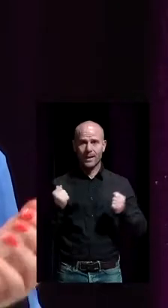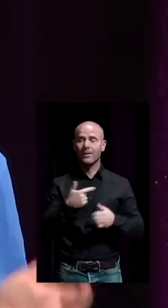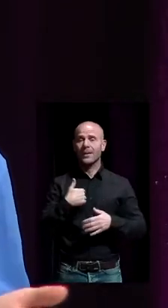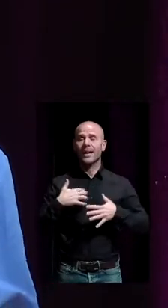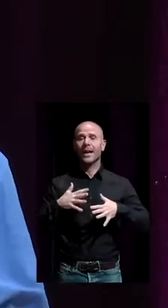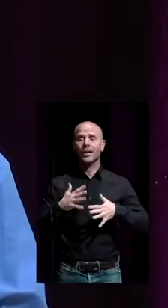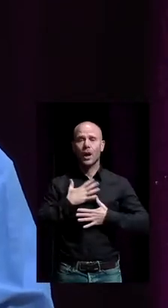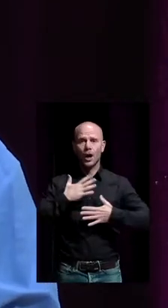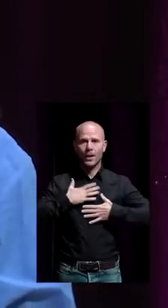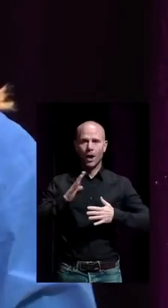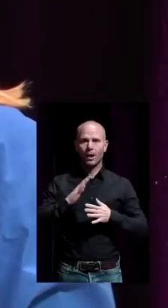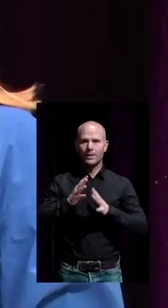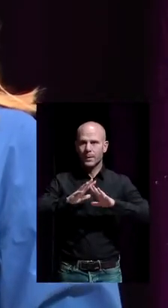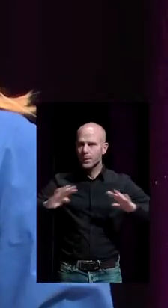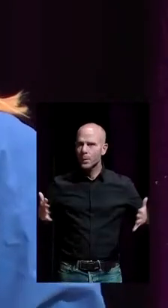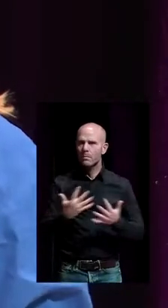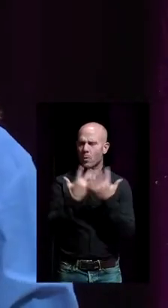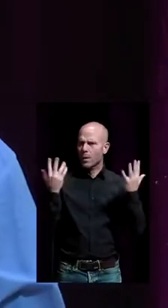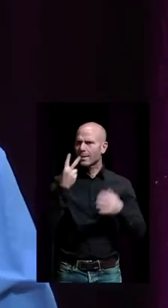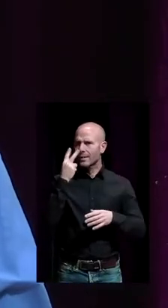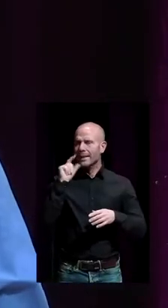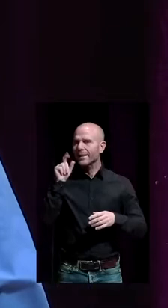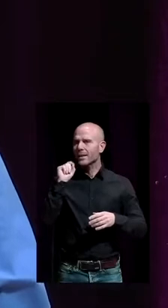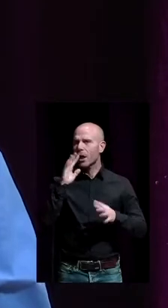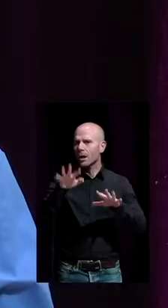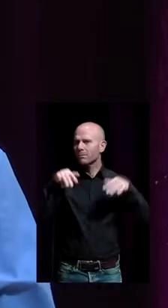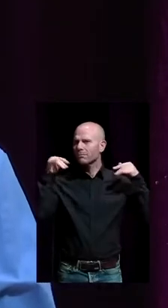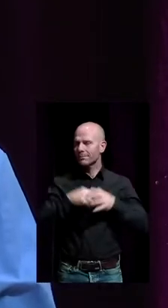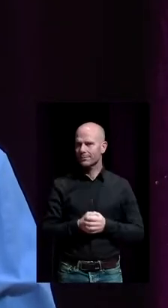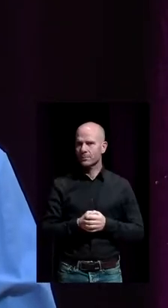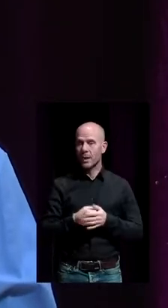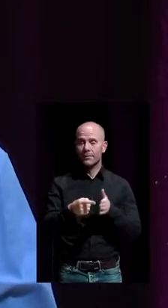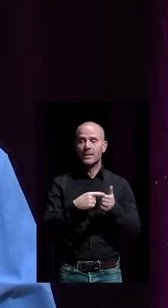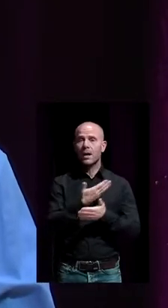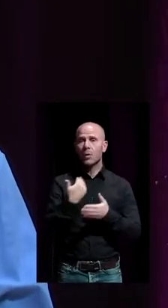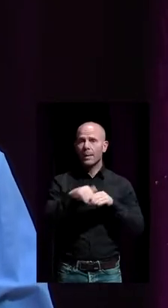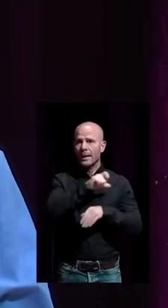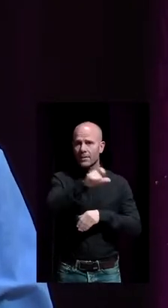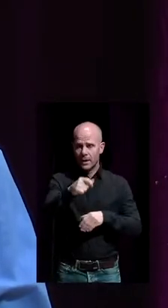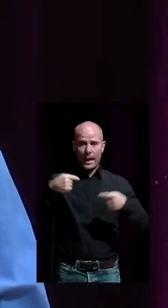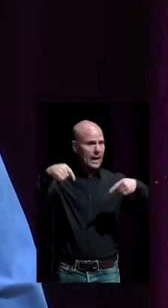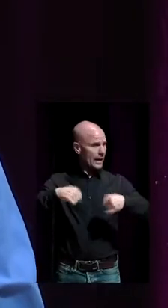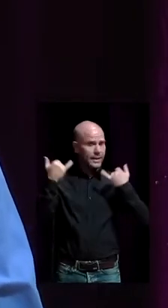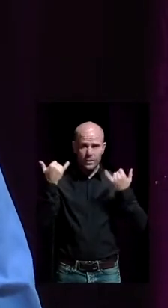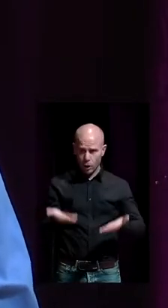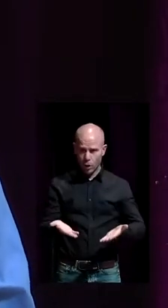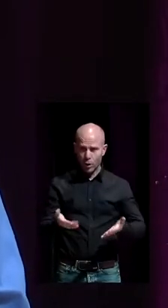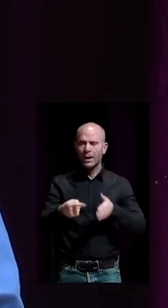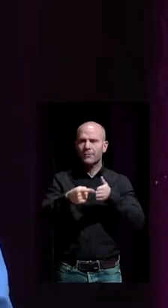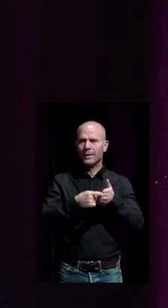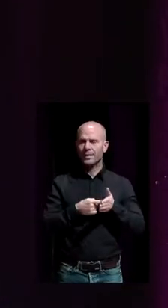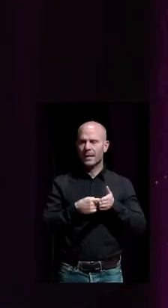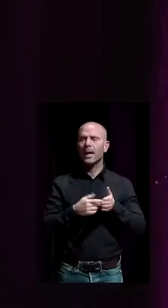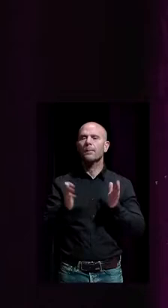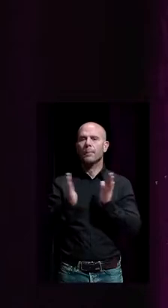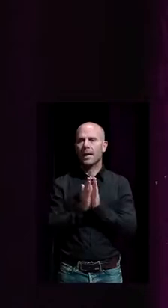stor digital publik. Så att vissa av våra medverkande kommer vara här idag och vissa kommer vara med